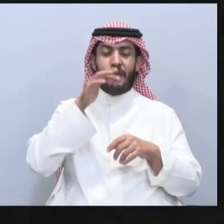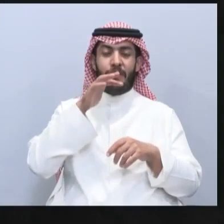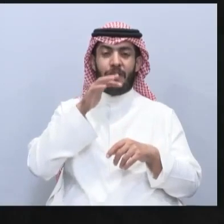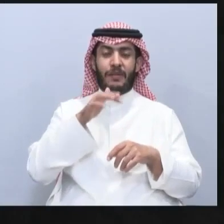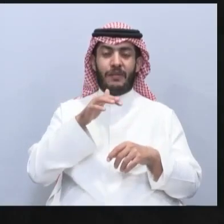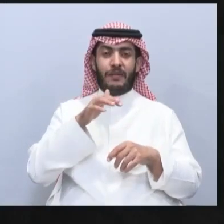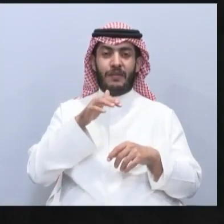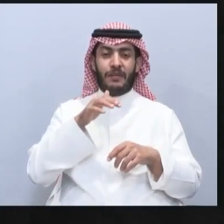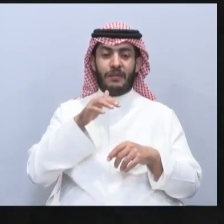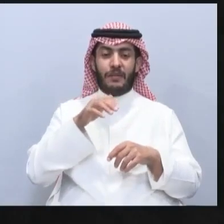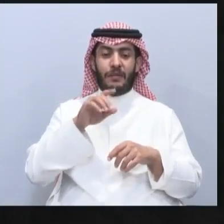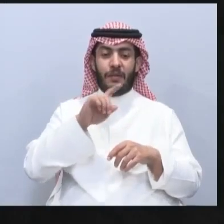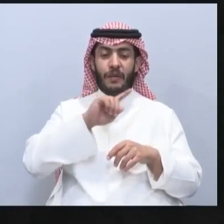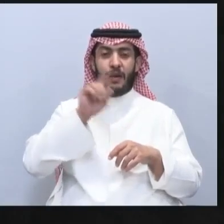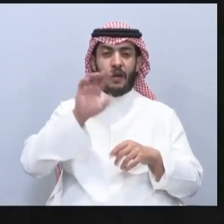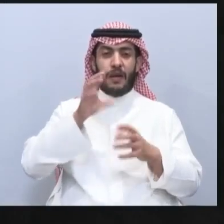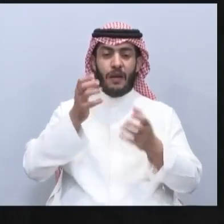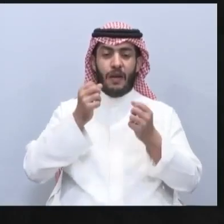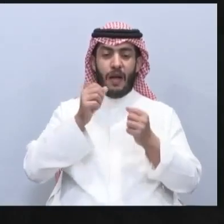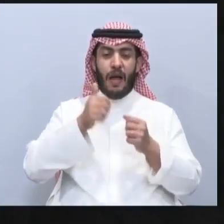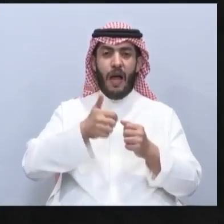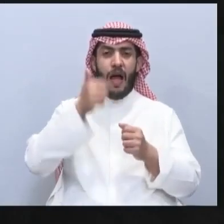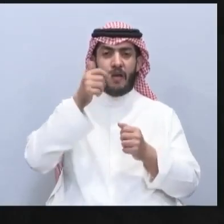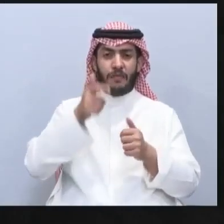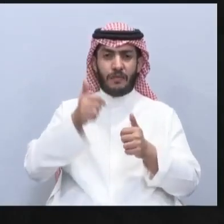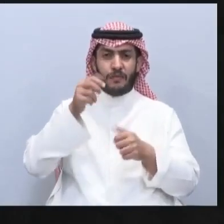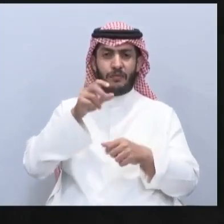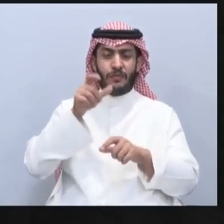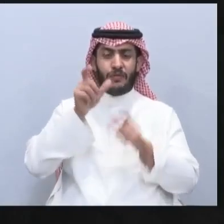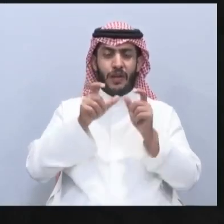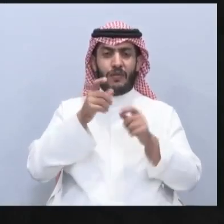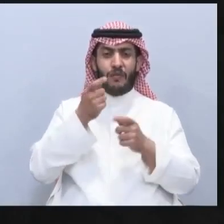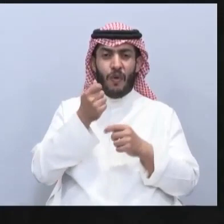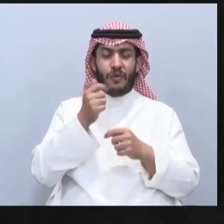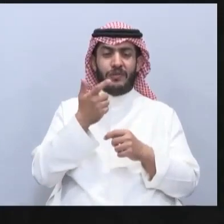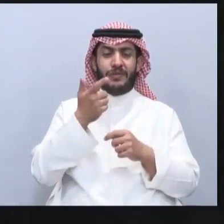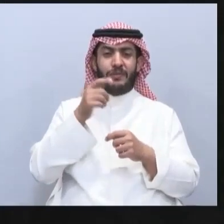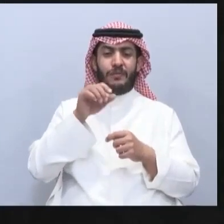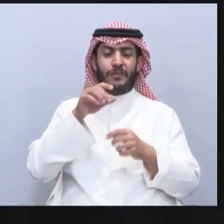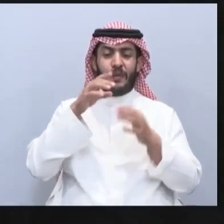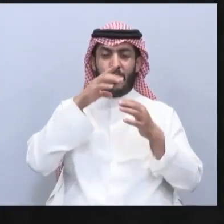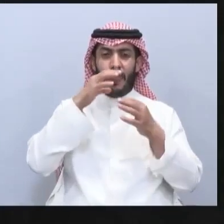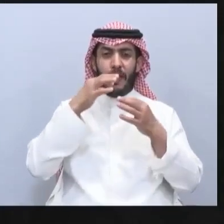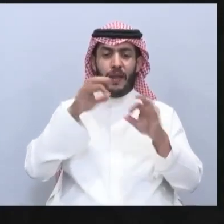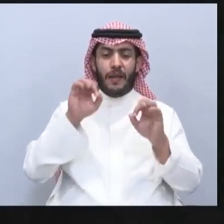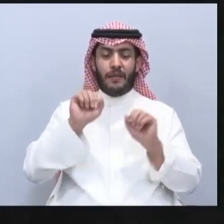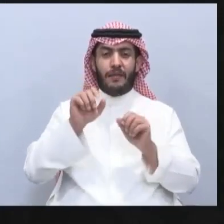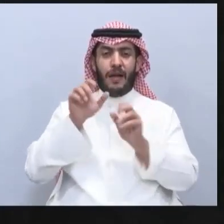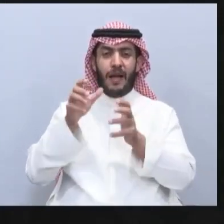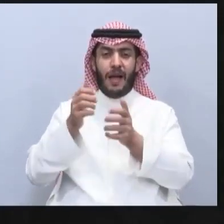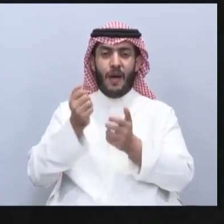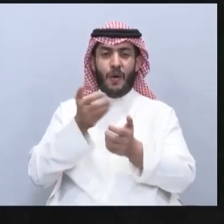صلى الله عليه وسلم لا ياخذ افضل ما عند المزكي من الاموال كلنا عنده اشياء